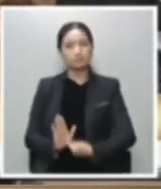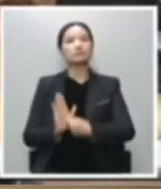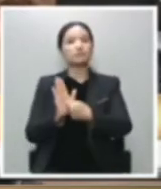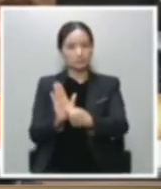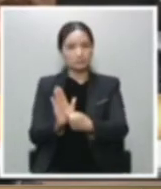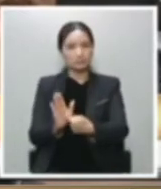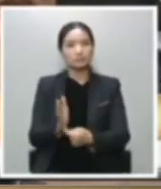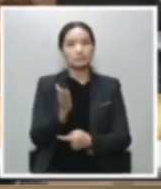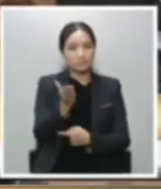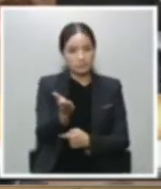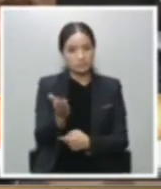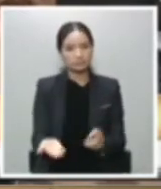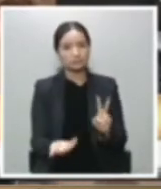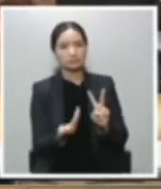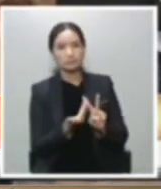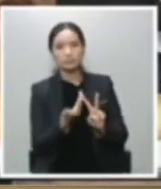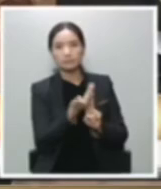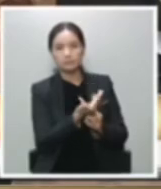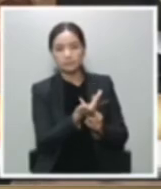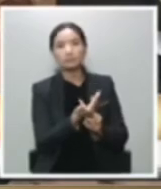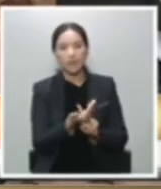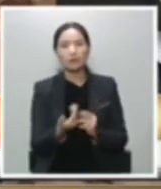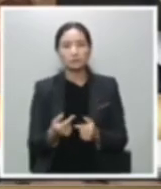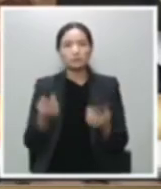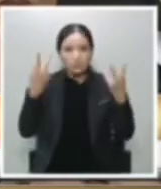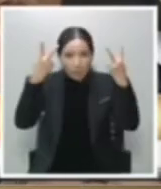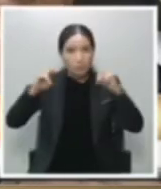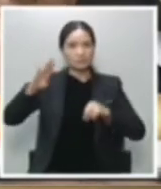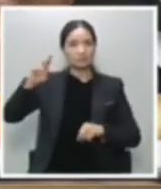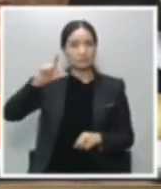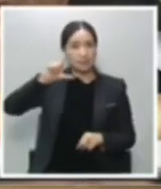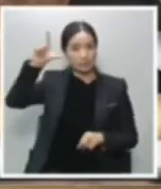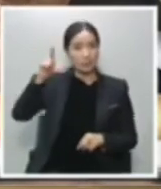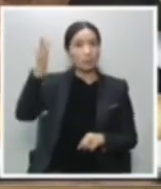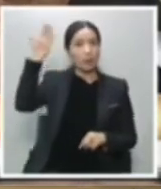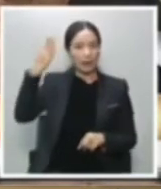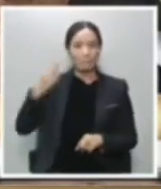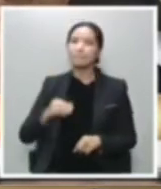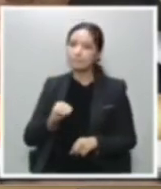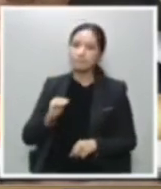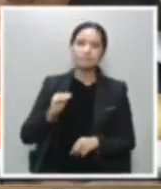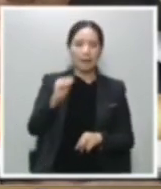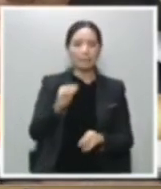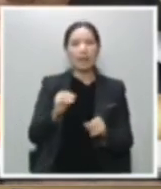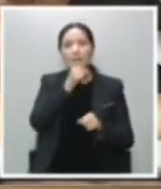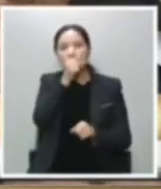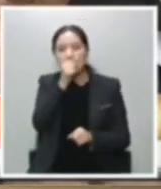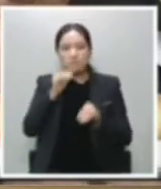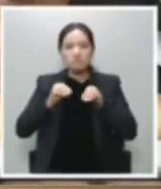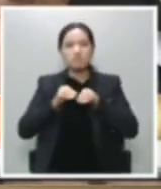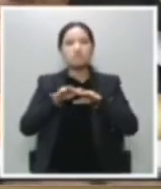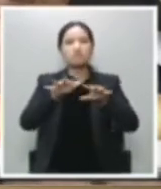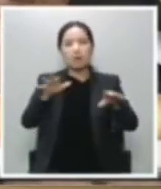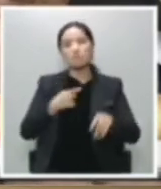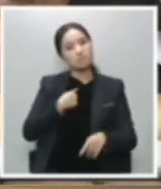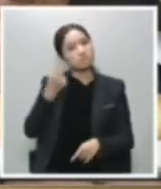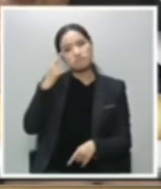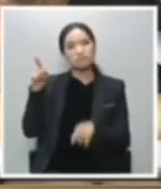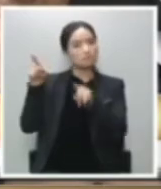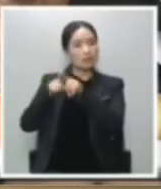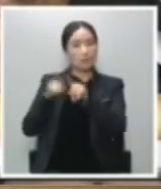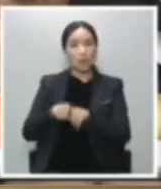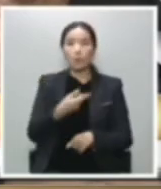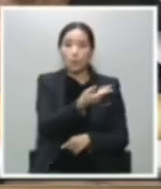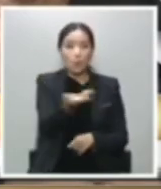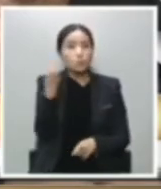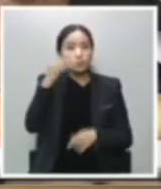ที่ท่านทักษิณชินวัตรนะครับได้ลงให้สัมภาษณ์ใน Enquirer ผมเชื่อว่าทุกคนมีวิจารณญาณนะครับว่